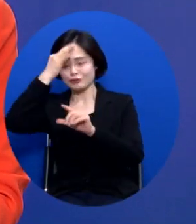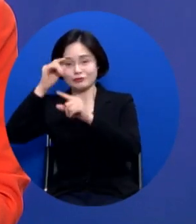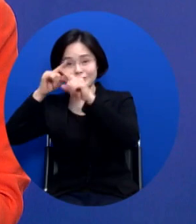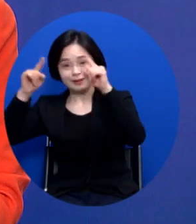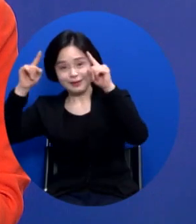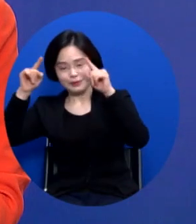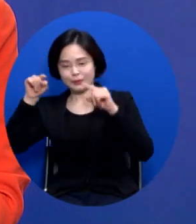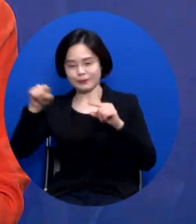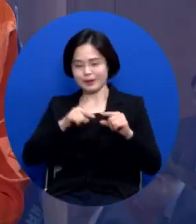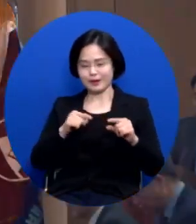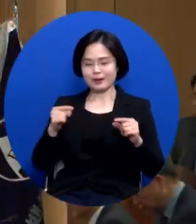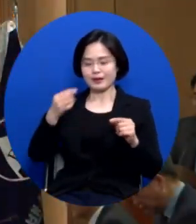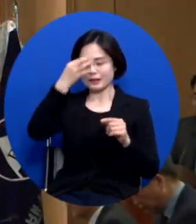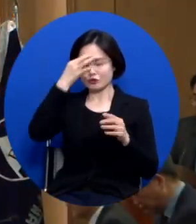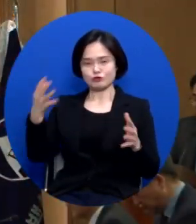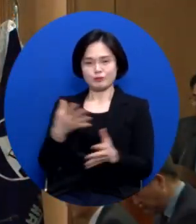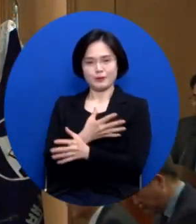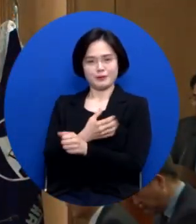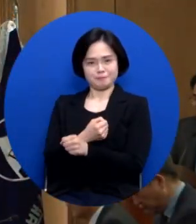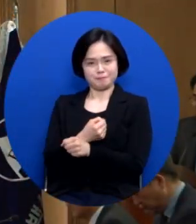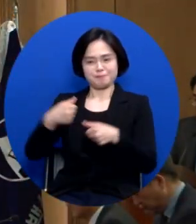했습니다.